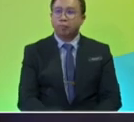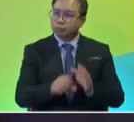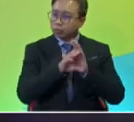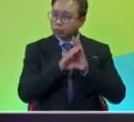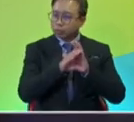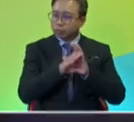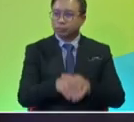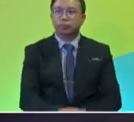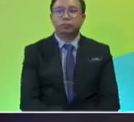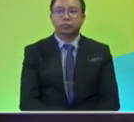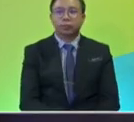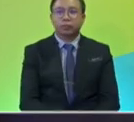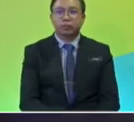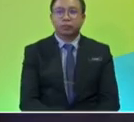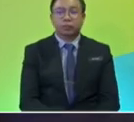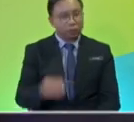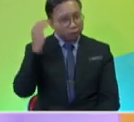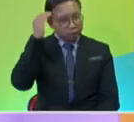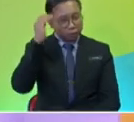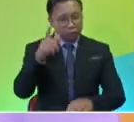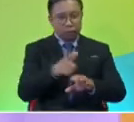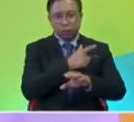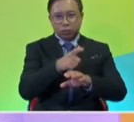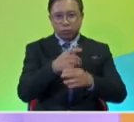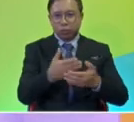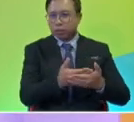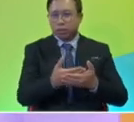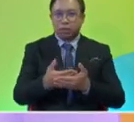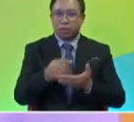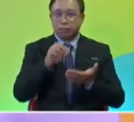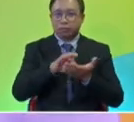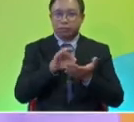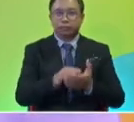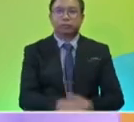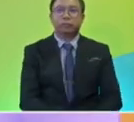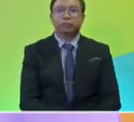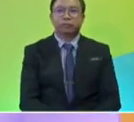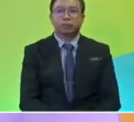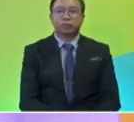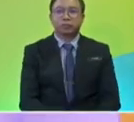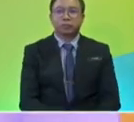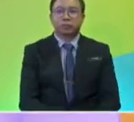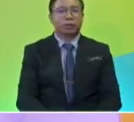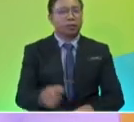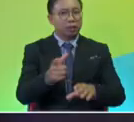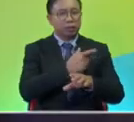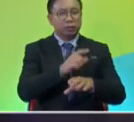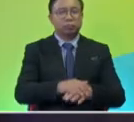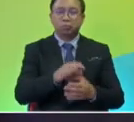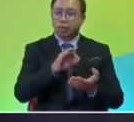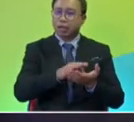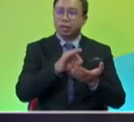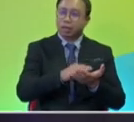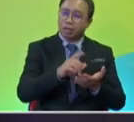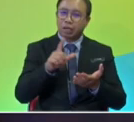kan anak ayam tahu tak lagu anak ayam macam mana anak ayam eh bukan J salah lagu dialah anaklah